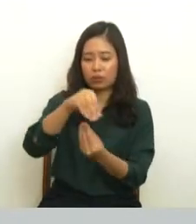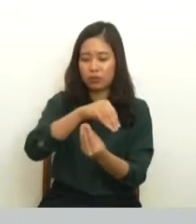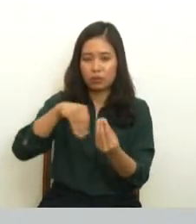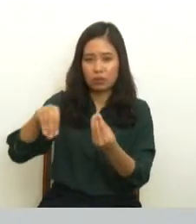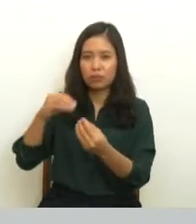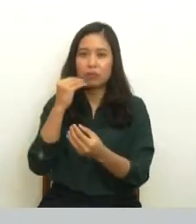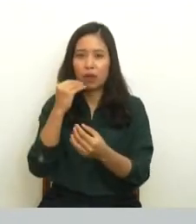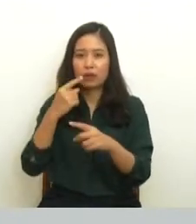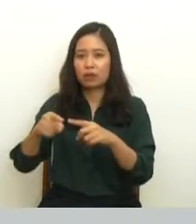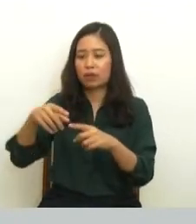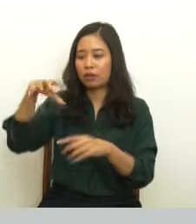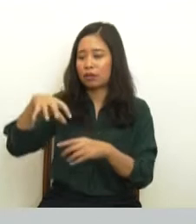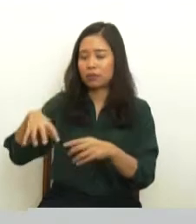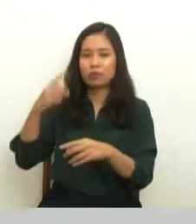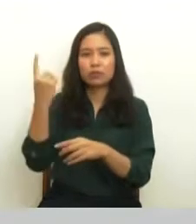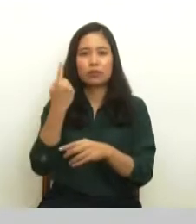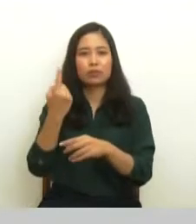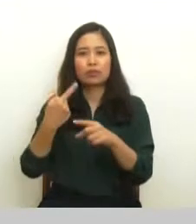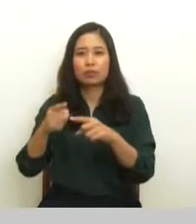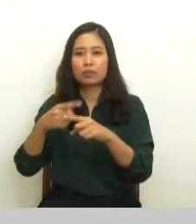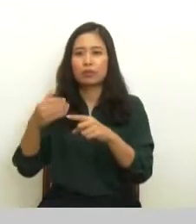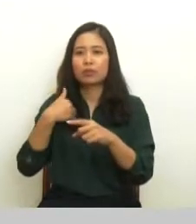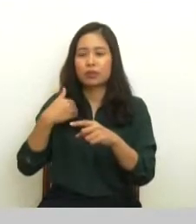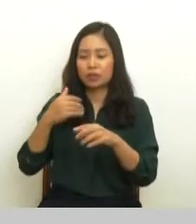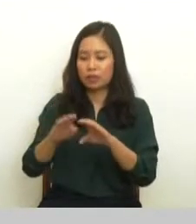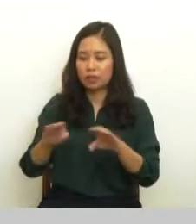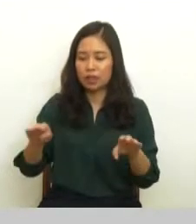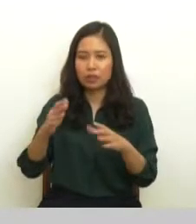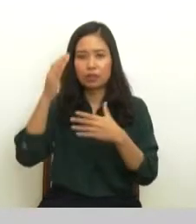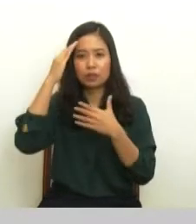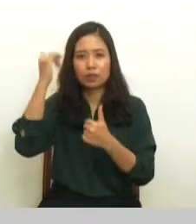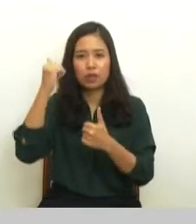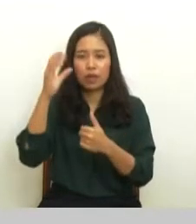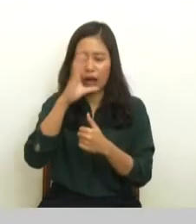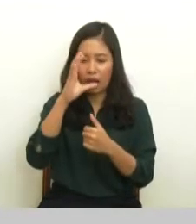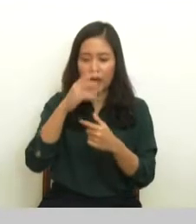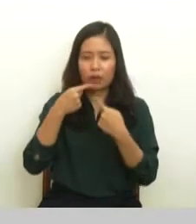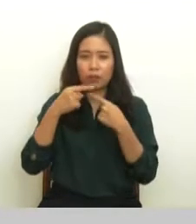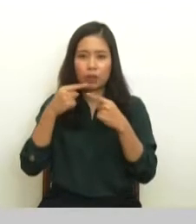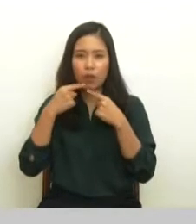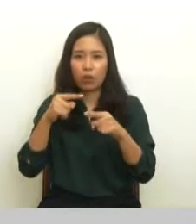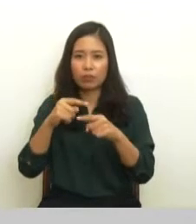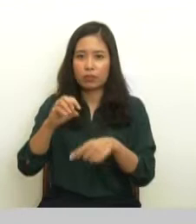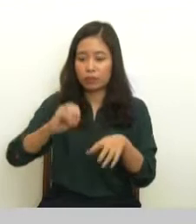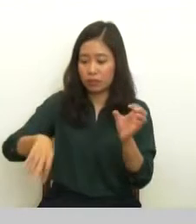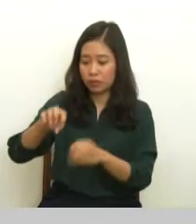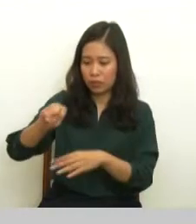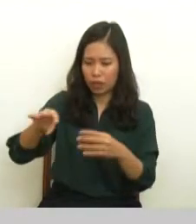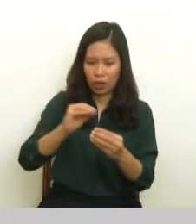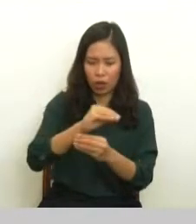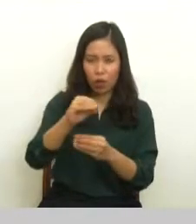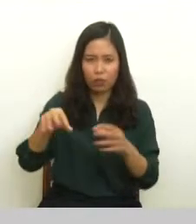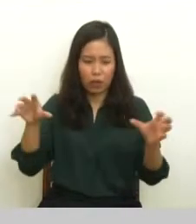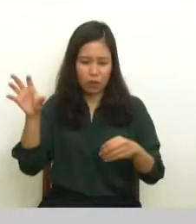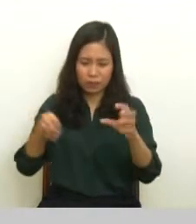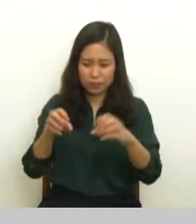ะสถานที่ต่ ๆ จำนวนมากดก จงสนใจและต้การหาคำตอบว่าจะนำขยะที่พบในโงเรีนไปทำอะไรได